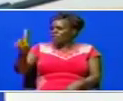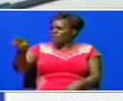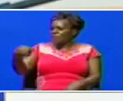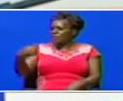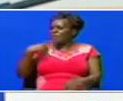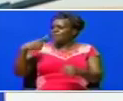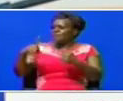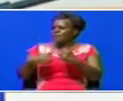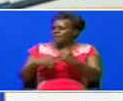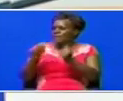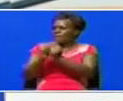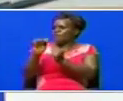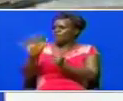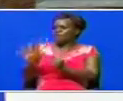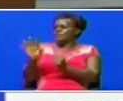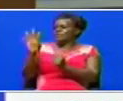31,615,